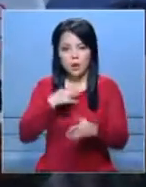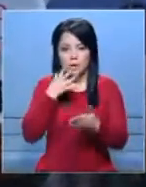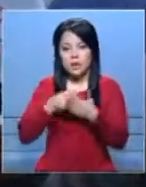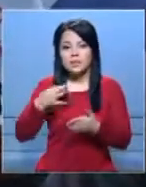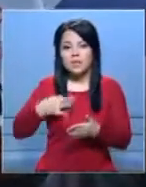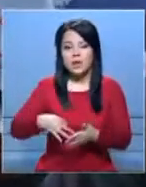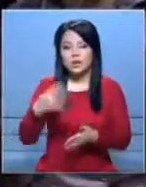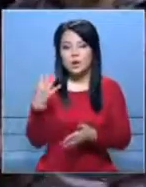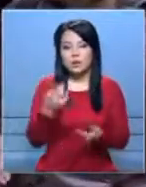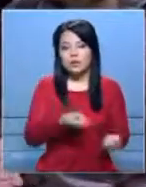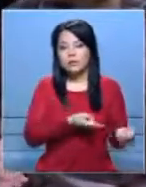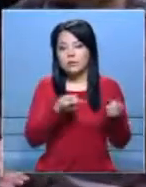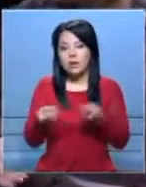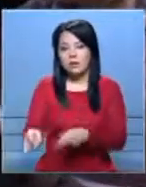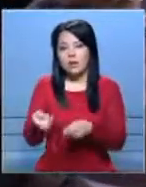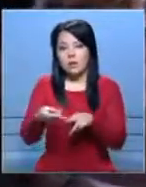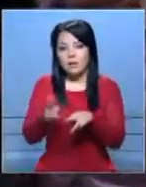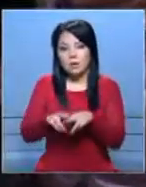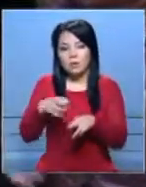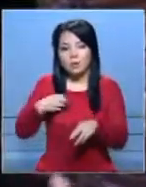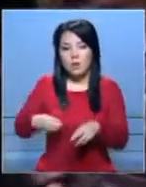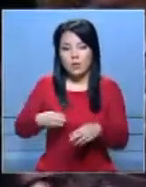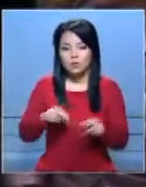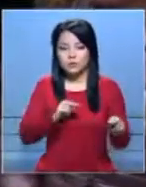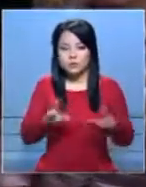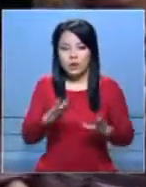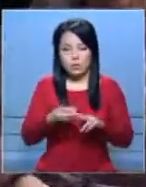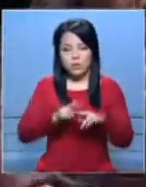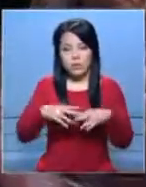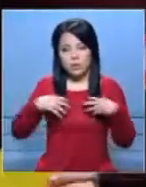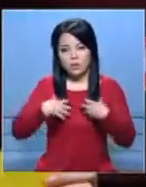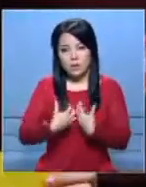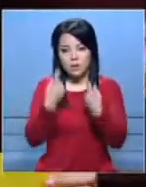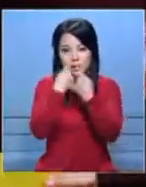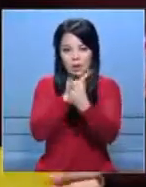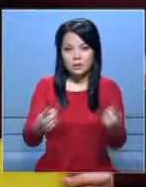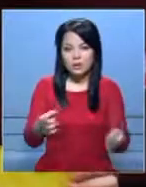шығыпты. Франциядағы қайғылы оқиға бізді күйзеліске ұшыратты, дейді ол.